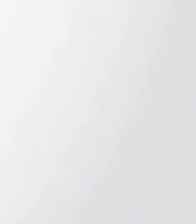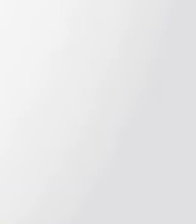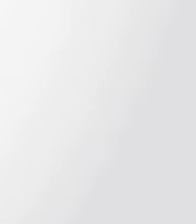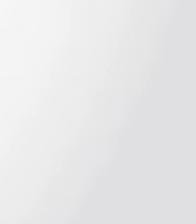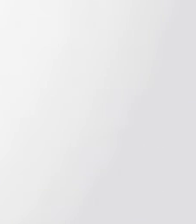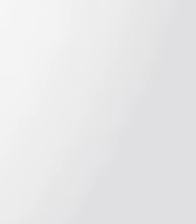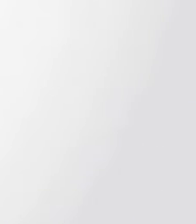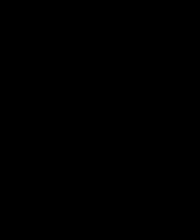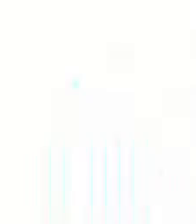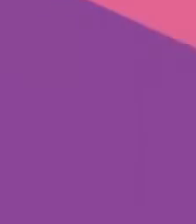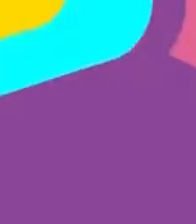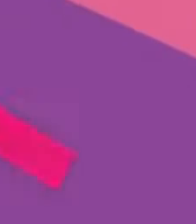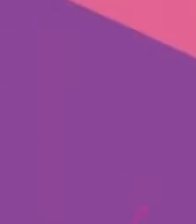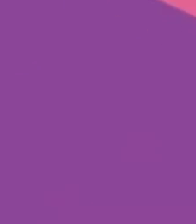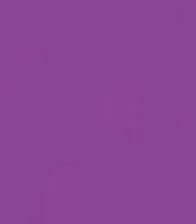TV KPM.